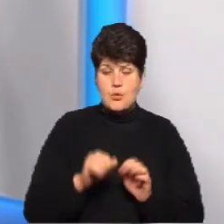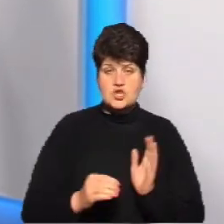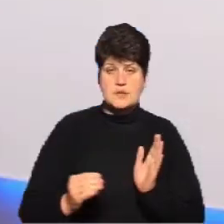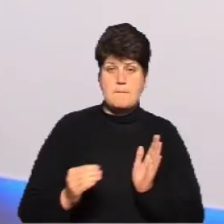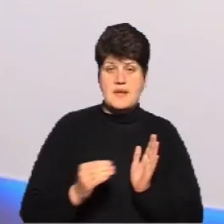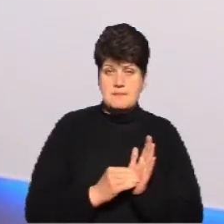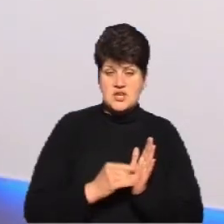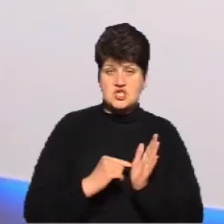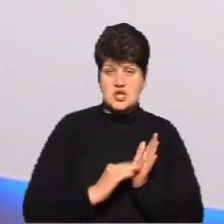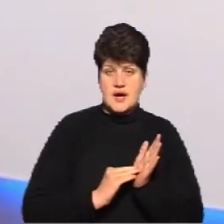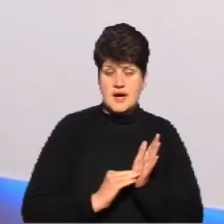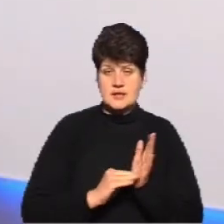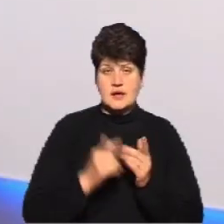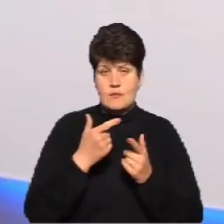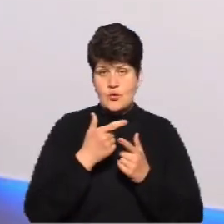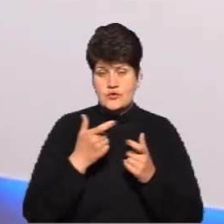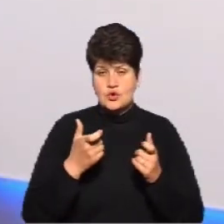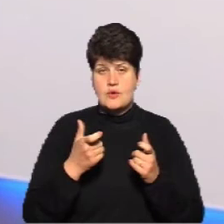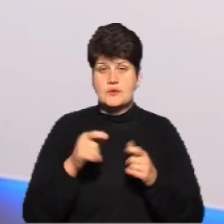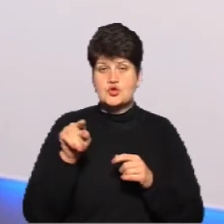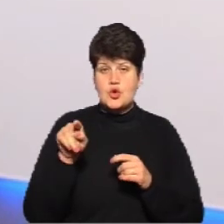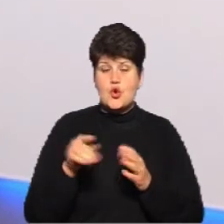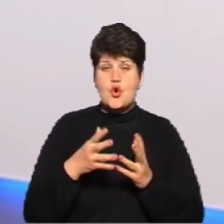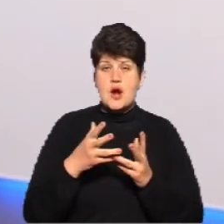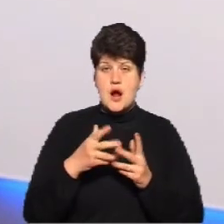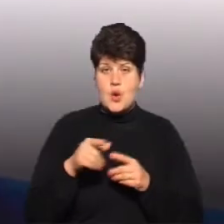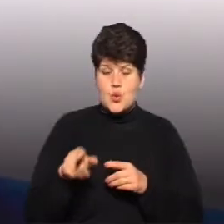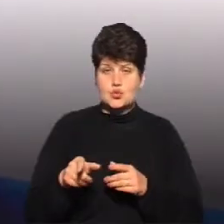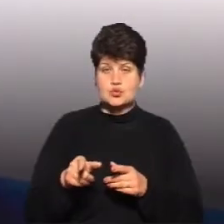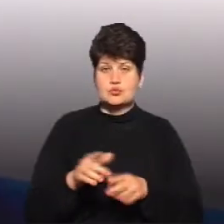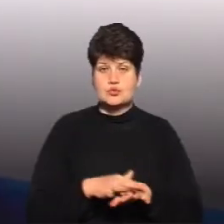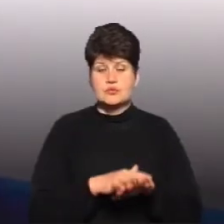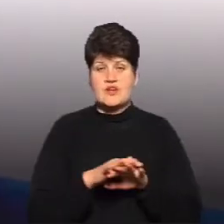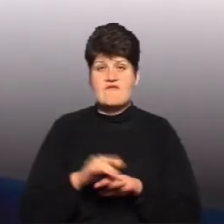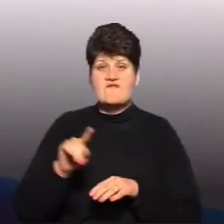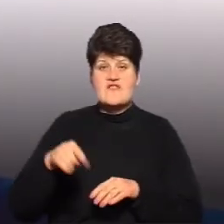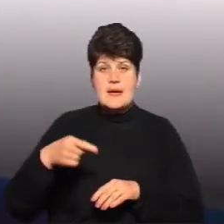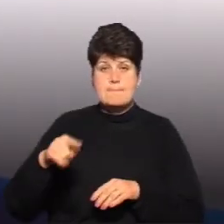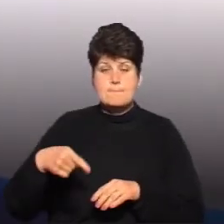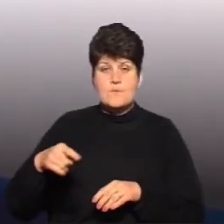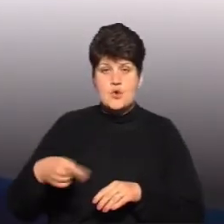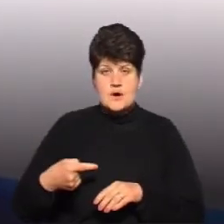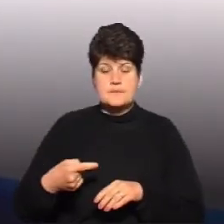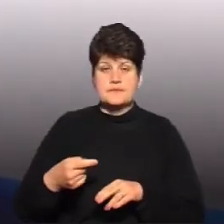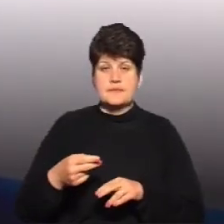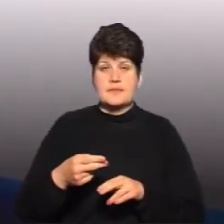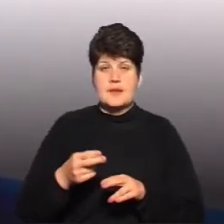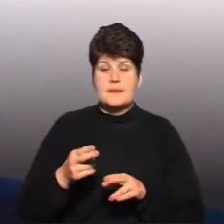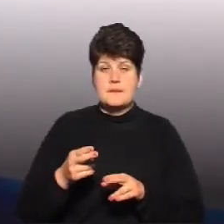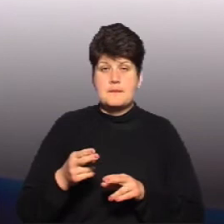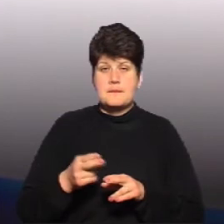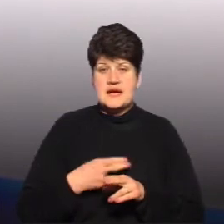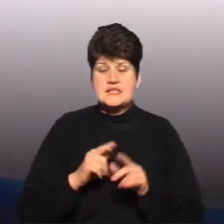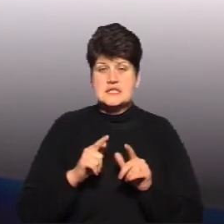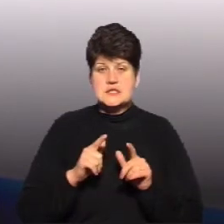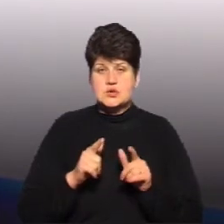повідомлення клієнта, що надходять на його рахунок, наприклад, платіжні вимоги щодо безакцептного, тобто без згоди клієнта, зняття